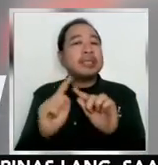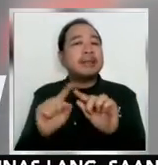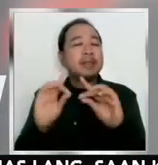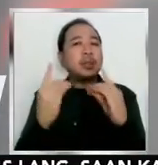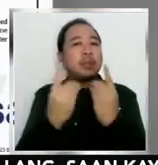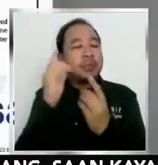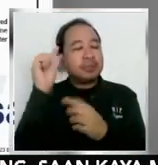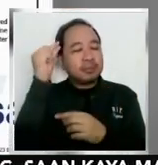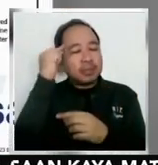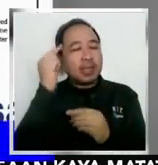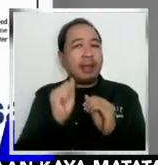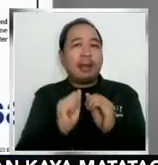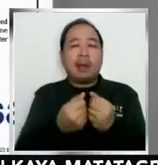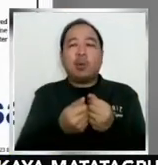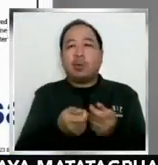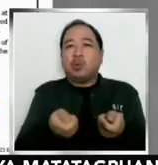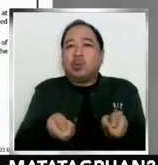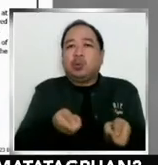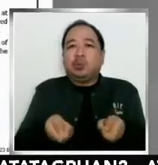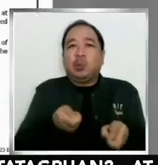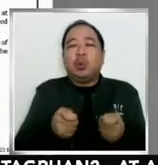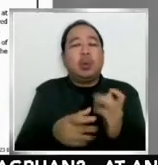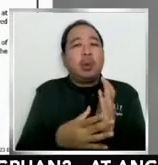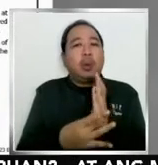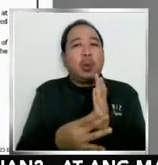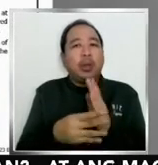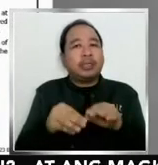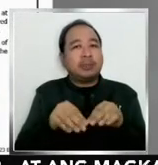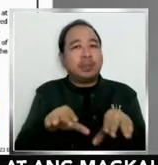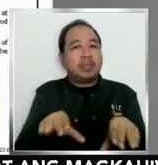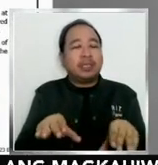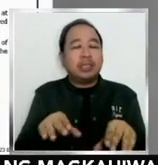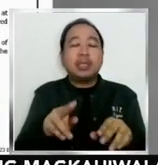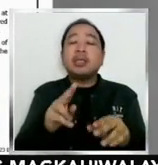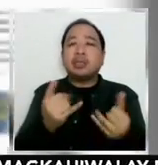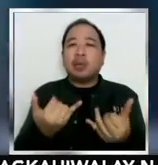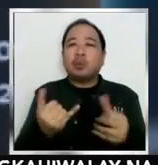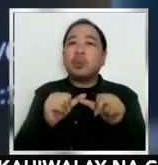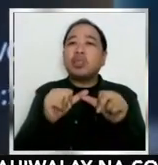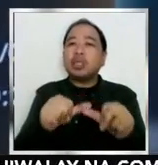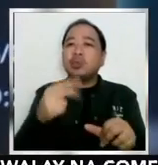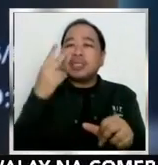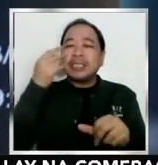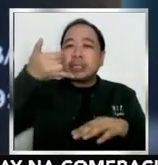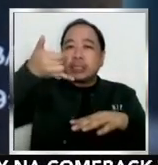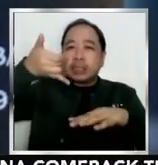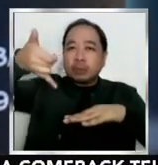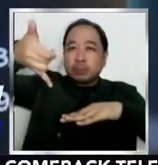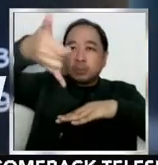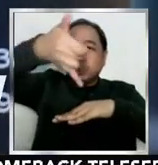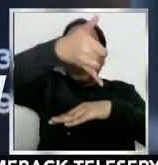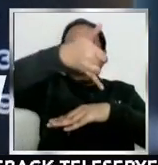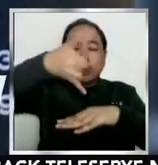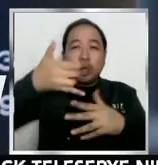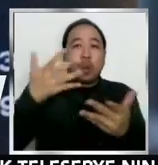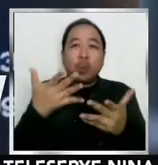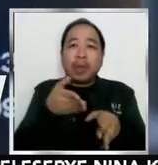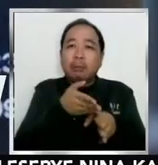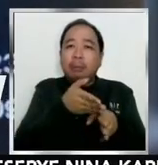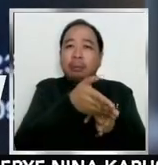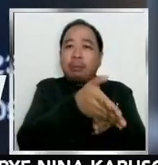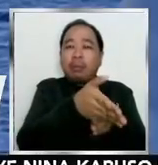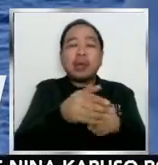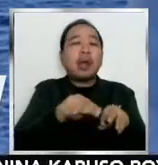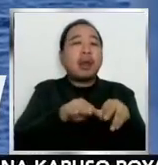Patuloy ding tinatrack ang galaw ng oil spill gamit ang aerial at satellite imagery. Ayon naman kay Oriental Mindoro Governor